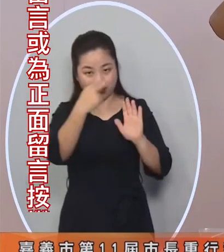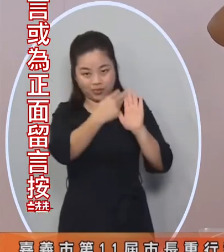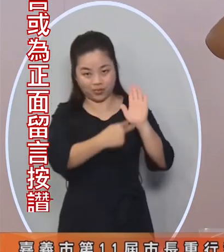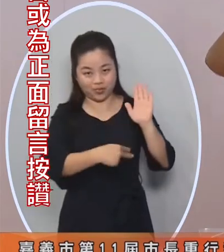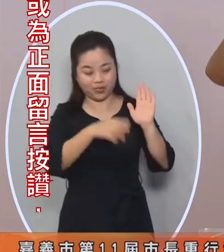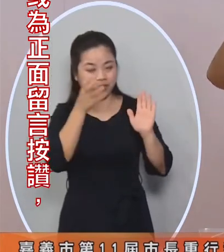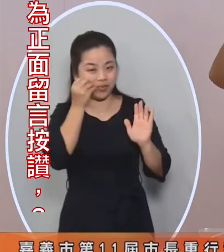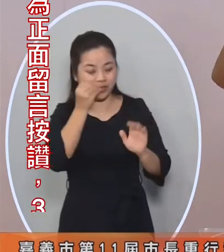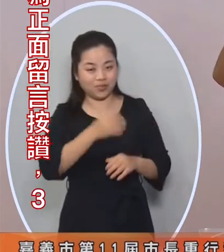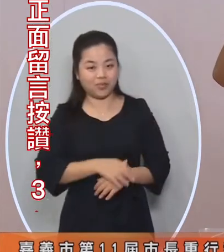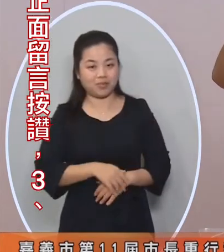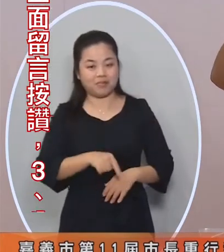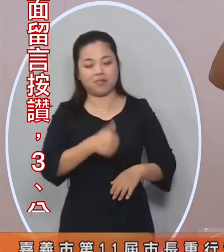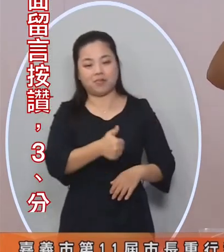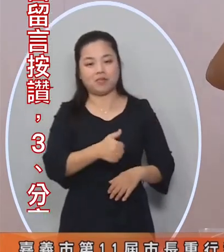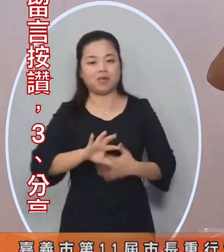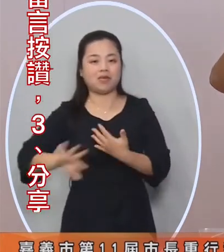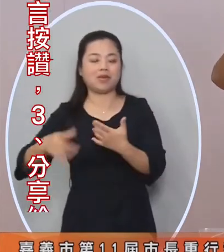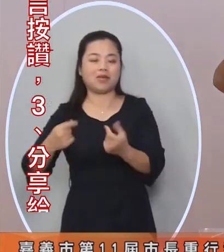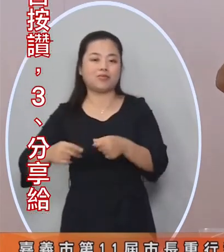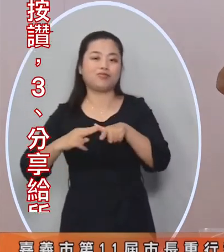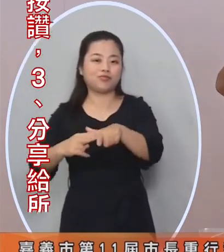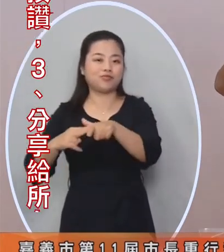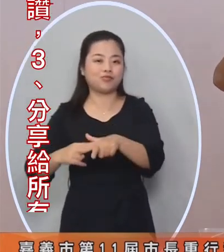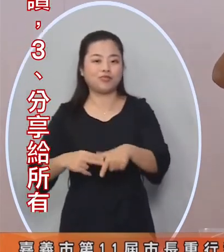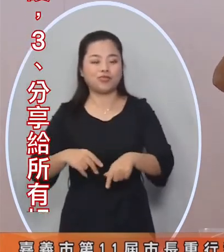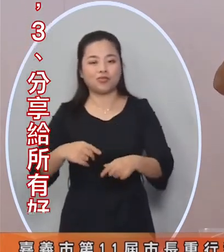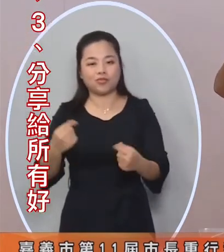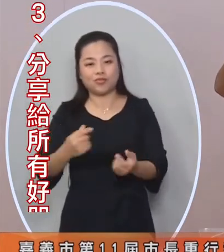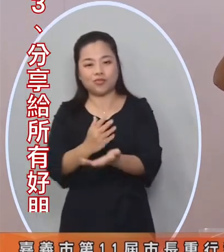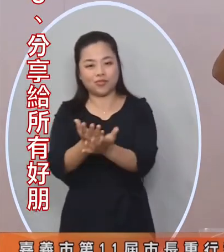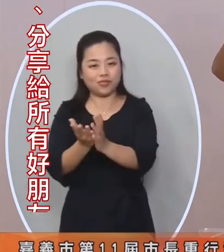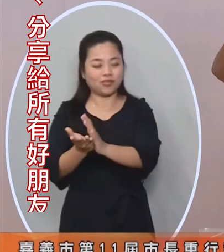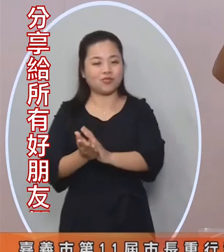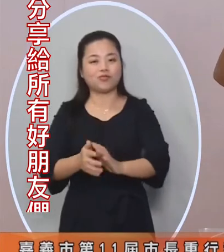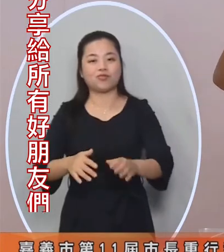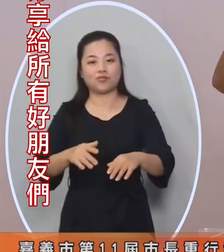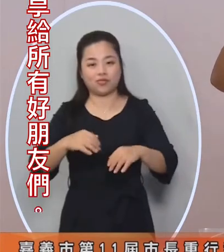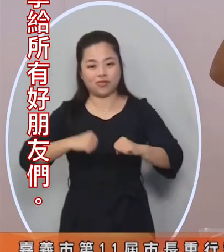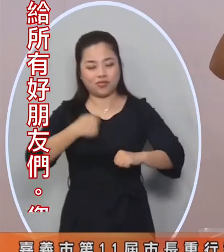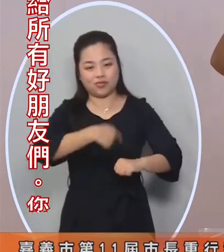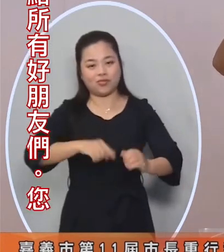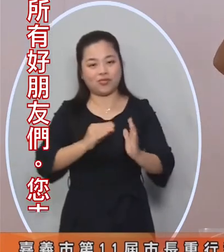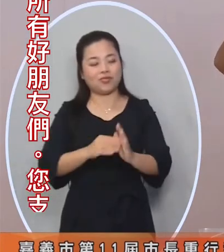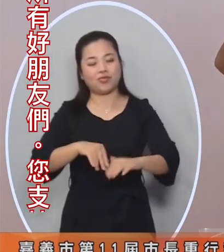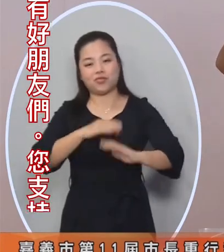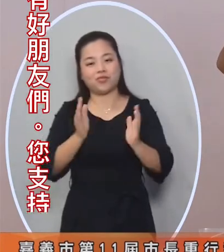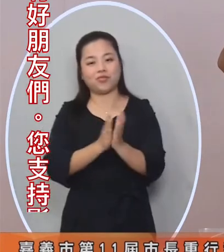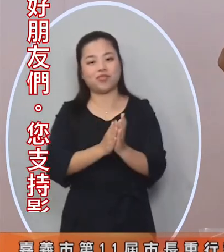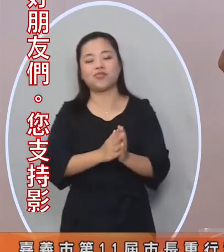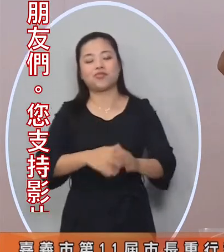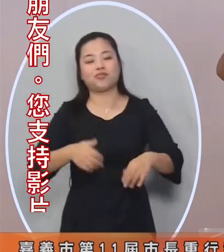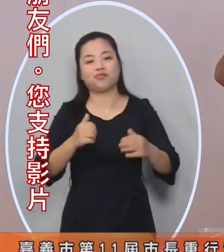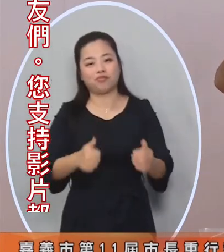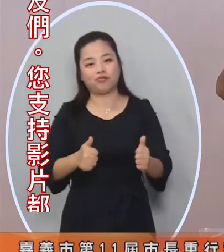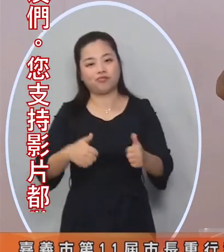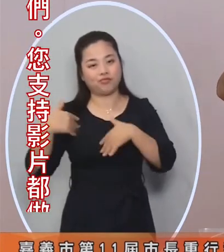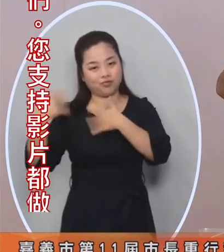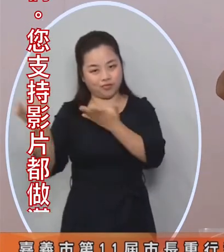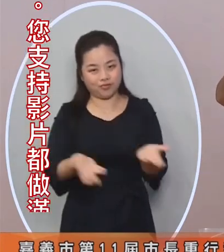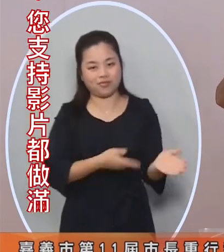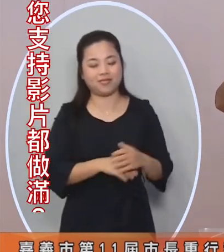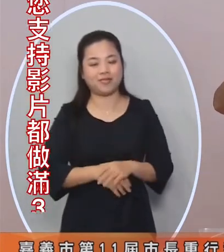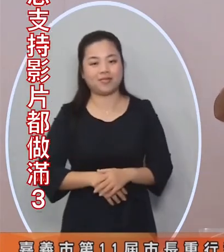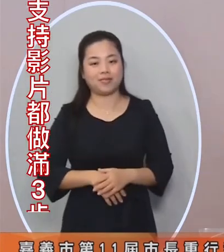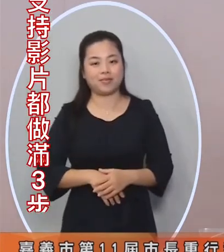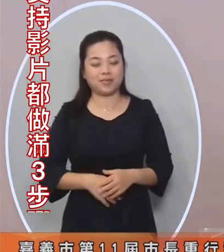健身房哈、哦。那其他健身房我们也都推荐，包括全真啊、健功啊，都是很好的，或者是其他的私人的，我们都是欢迎的哈、哦。所以我